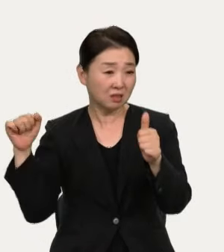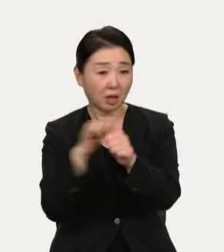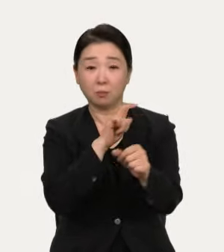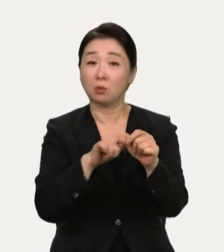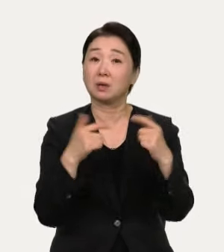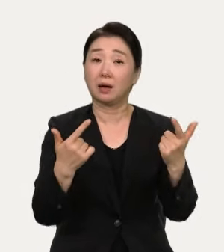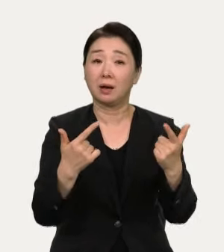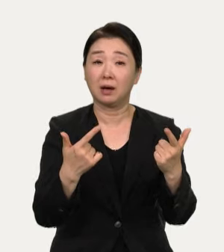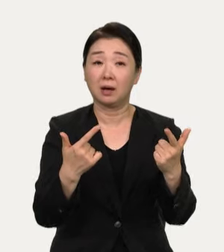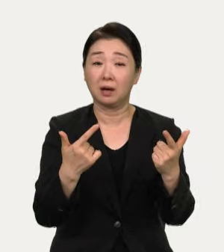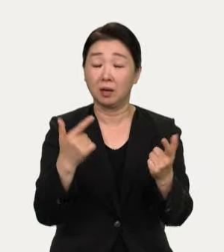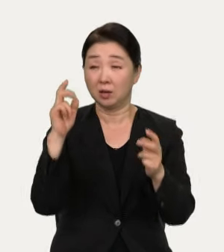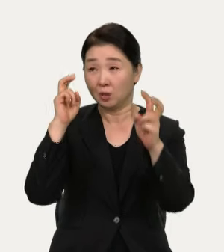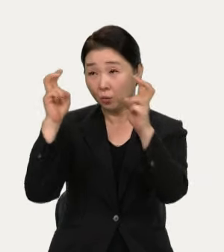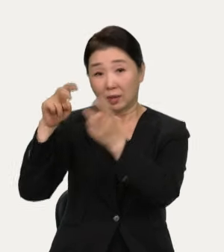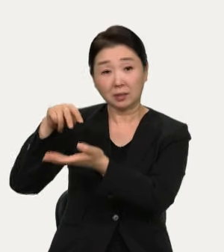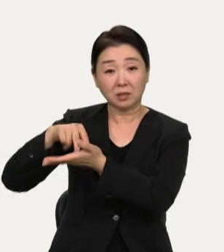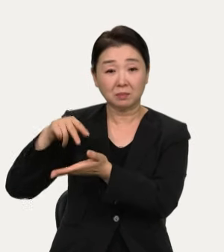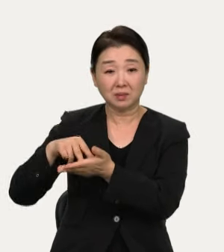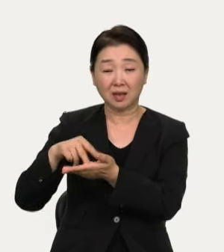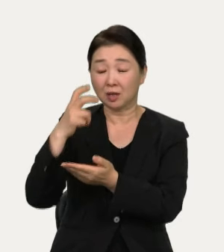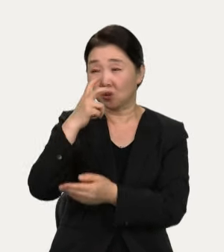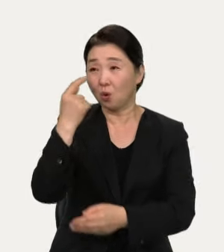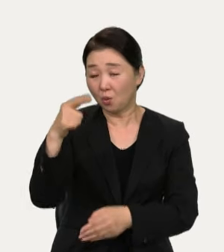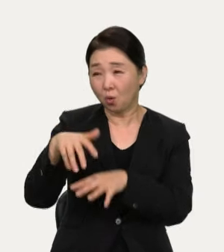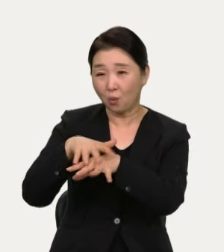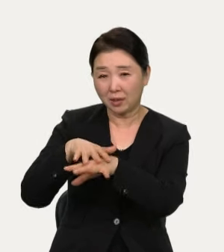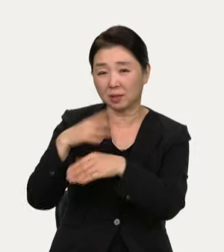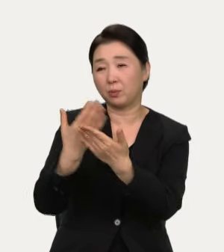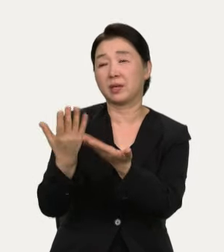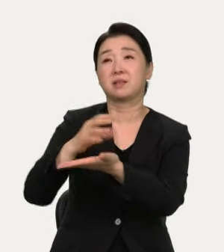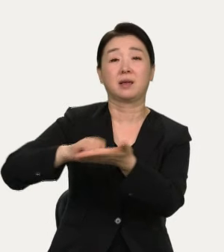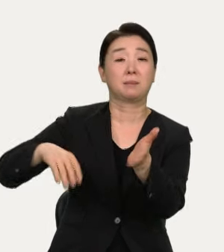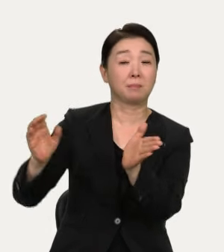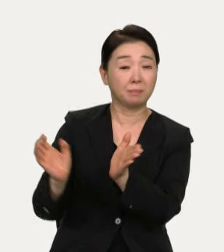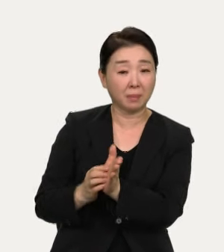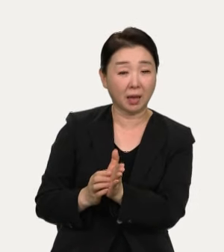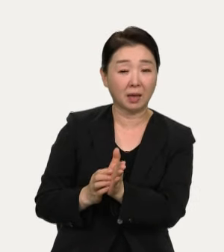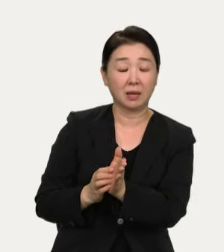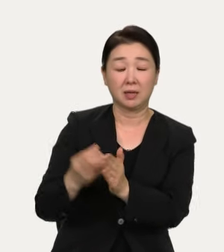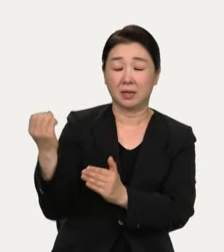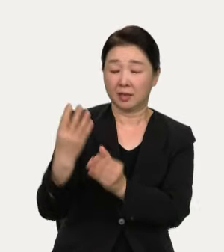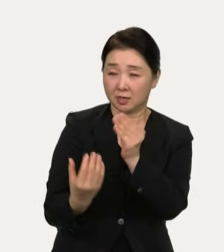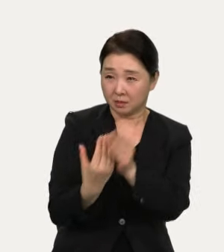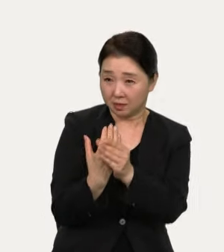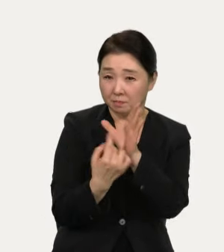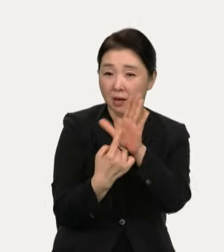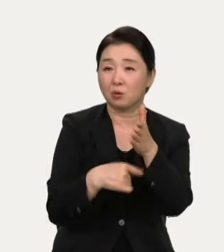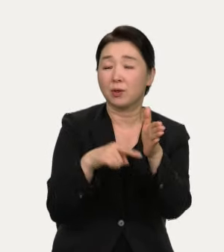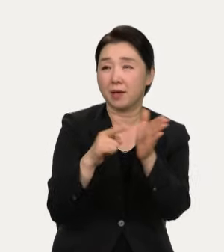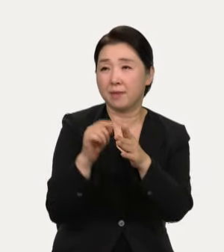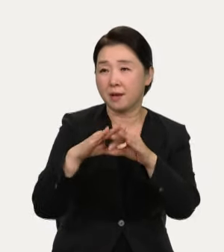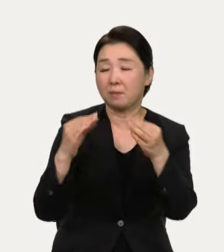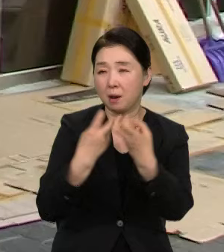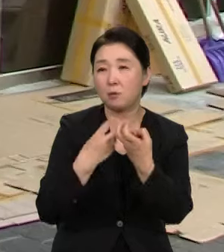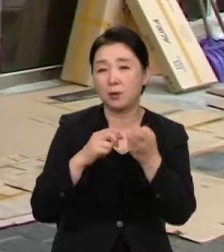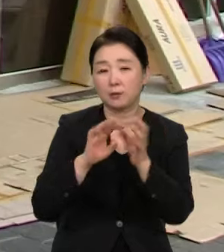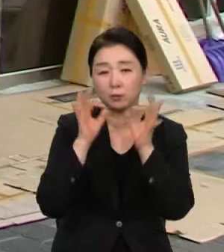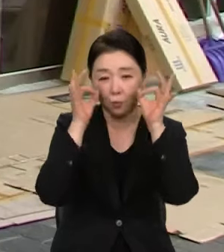했습니다. 소속사 측은 해당 경호업체를 업무에서 배제했으며 재발 방지를 위한 대책을 세우겠다고